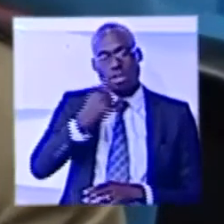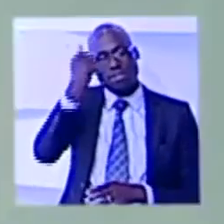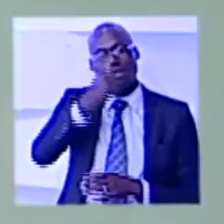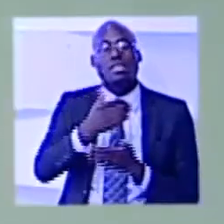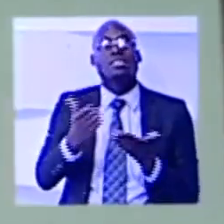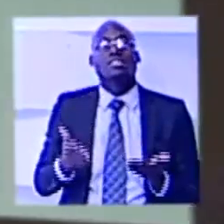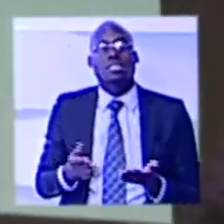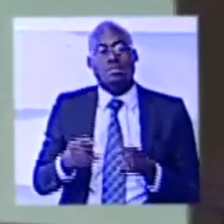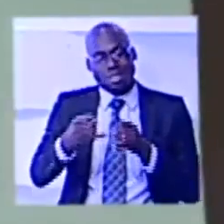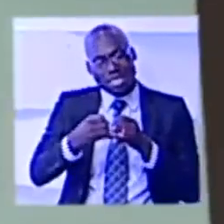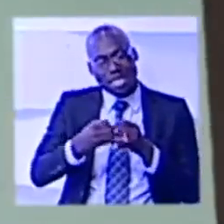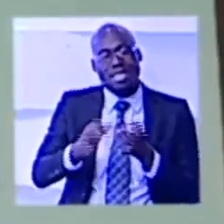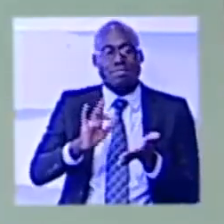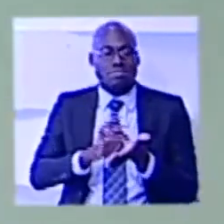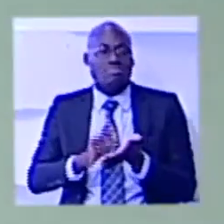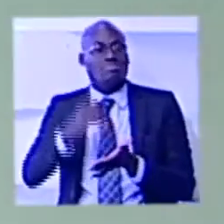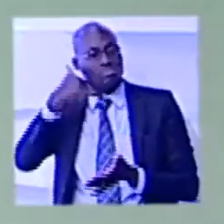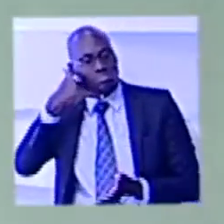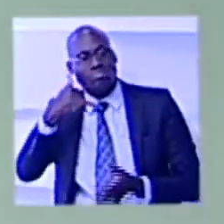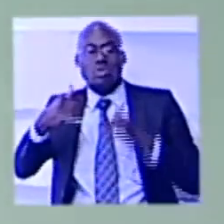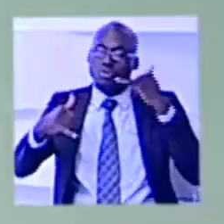autres, sur le maillage des pays membres au moyen